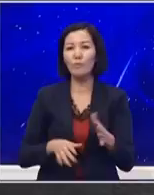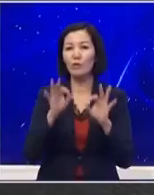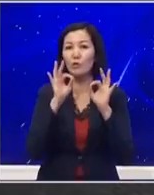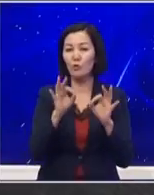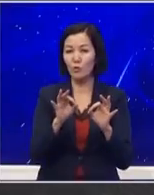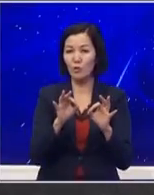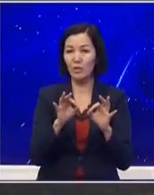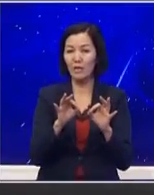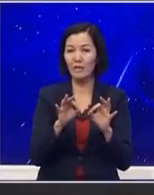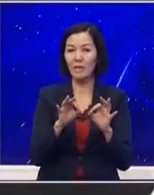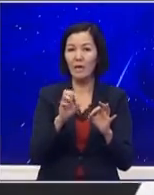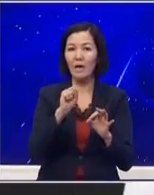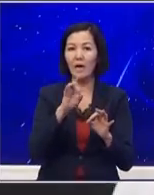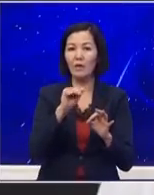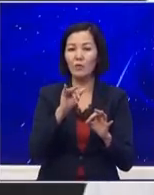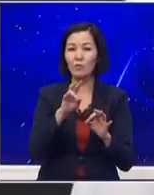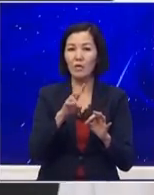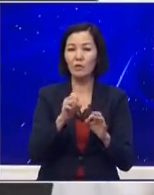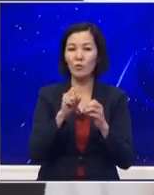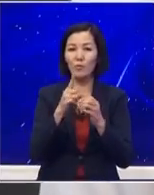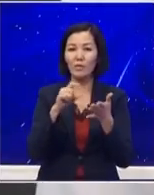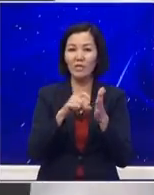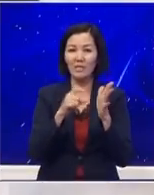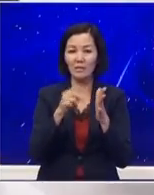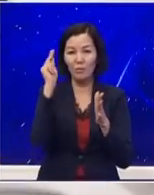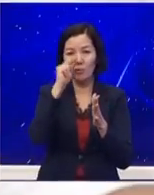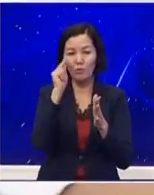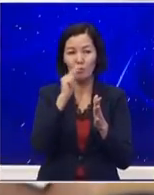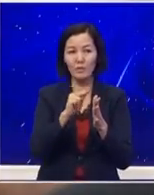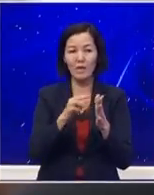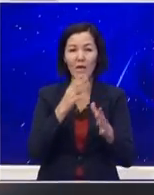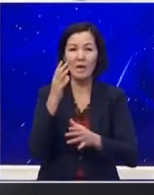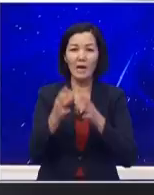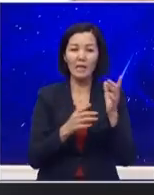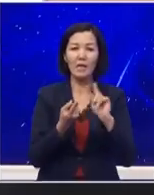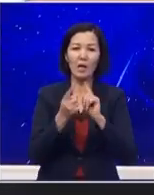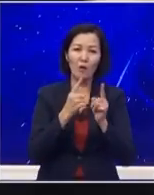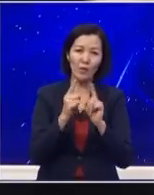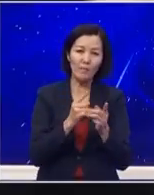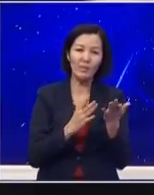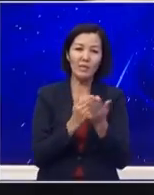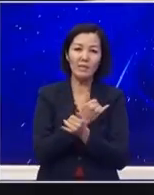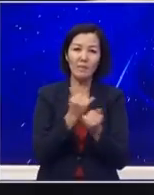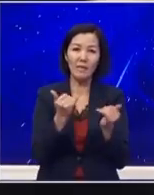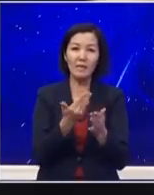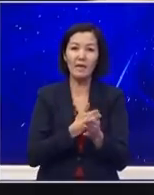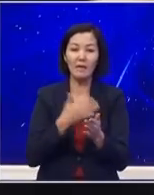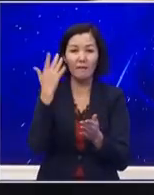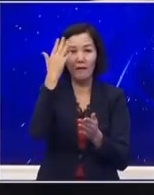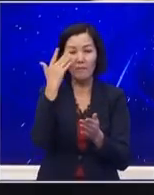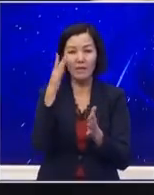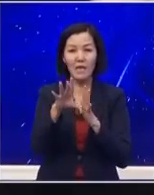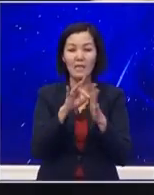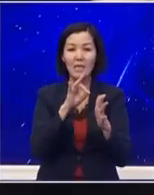қалау. Аружан Алимғазина 11-ші сынып оқушысы. Бала кезінен аудармашымен халықаралық қатынаста қызмет атқаруды армандаған. Сол үшін ОБТ-да